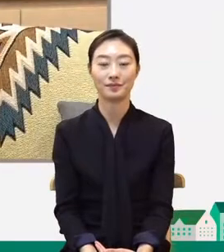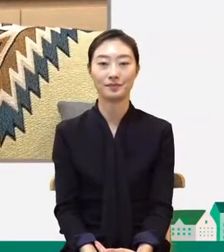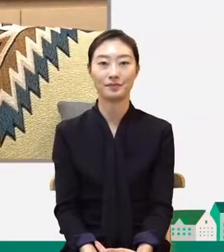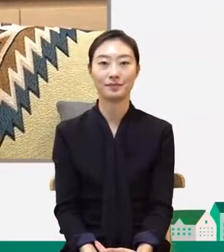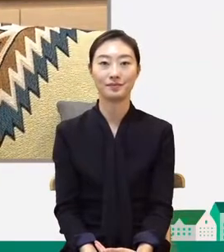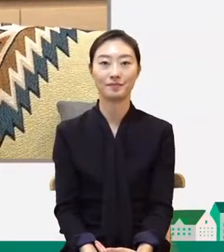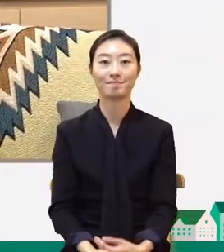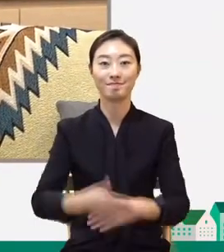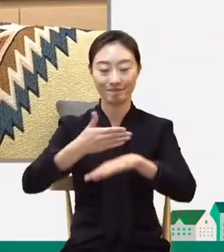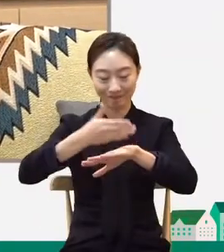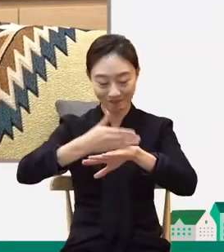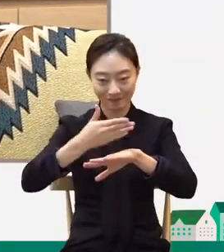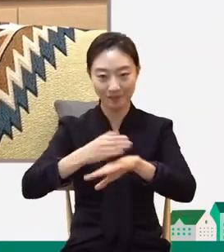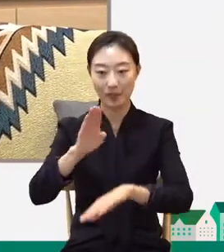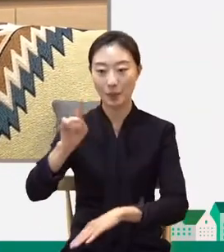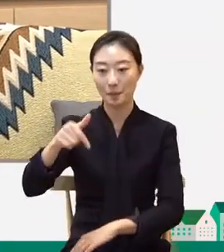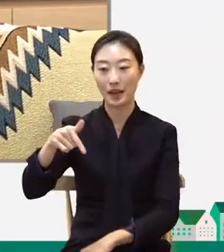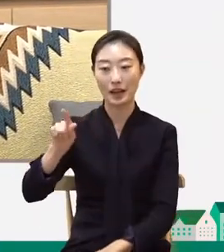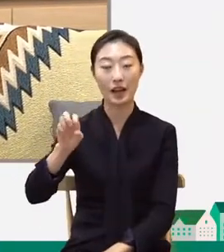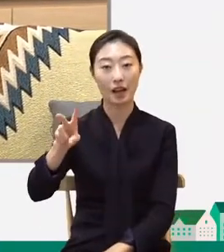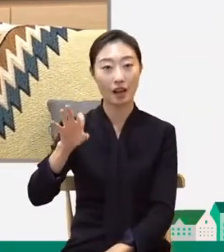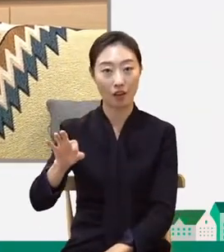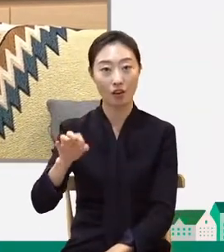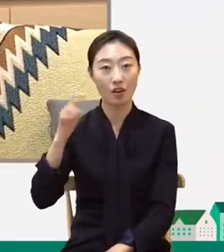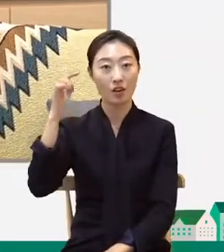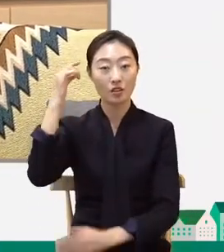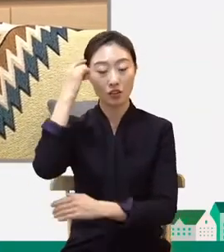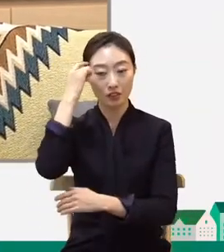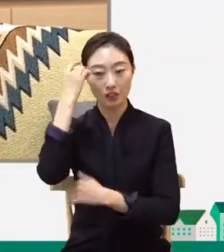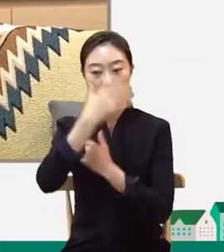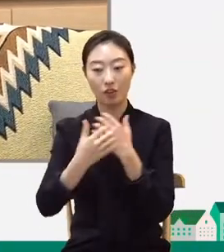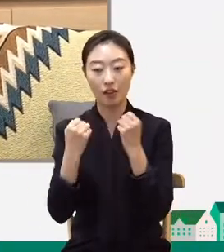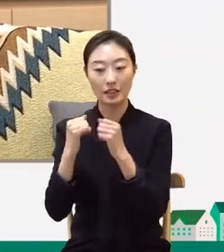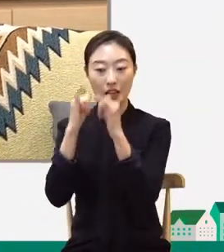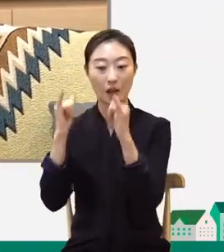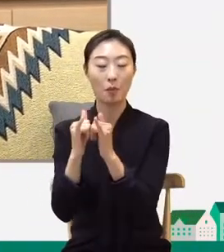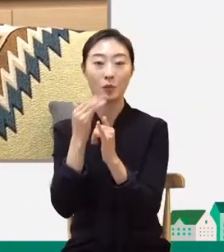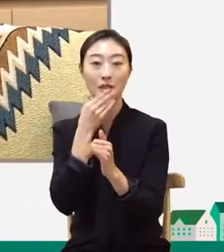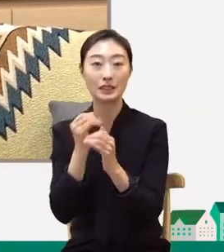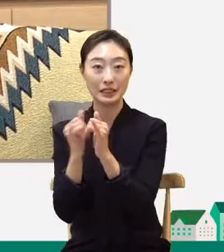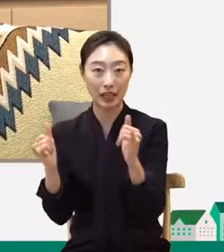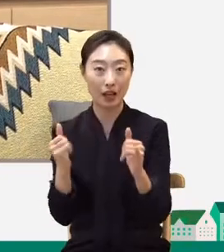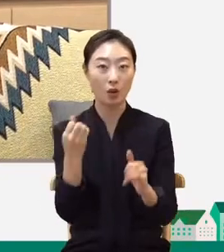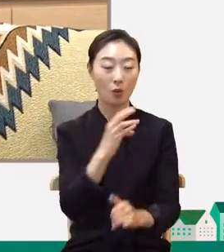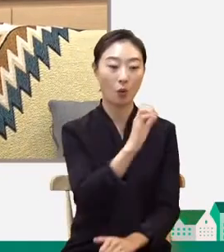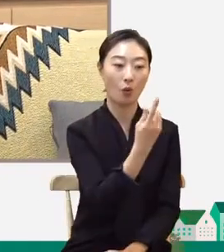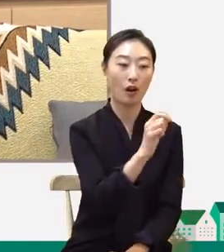아, 네, 감사합니다. 박가영 정신건강사회복지사 선생님이랑 황조성